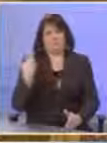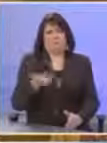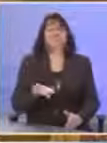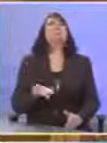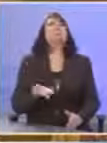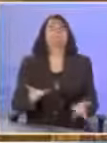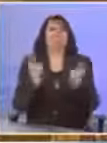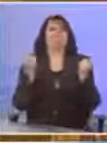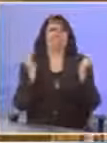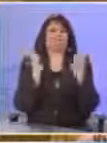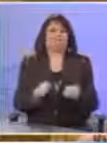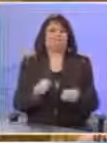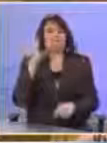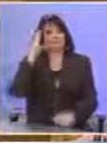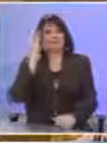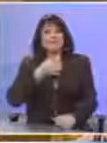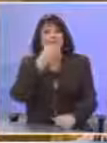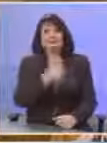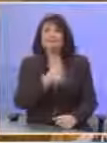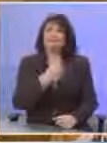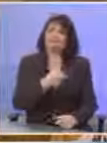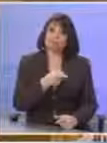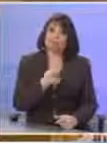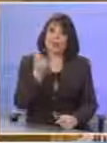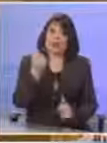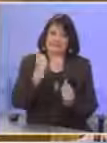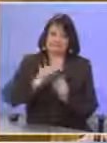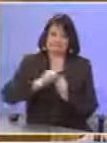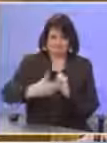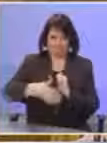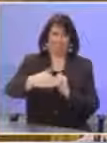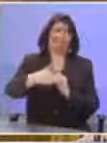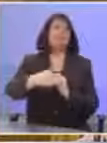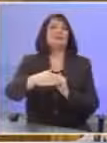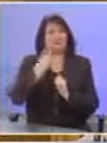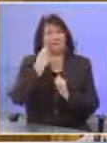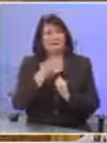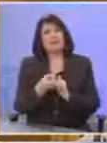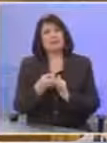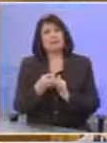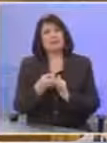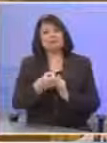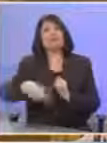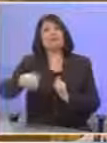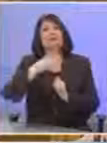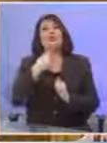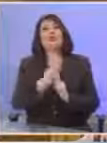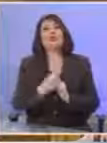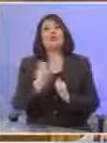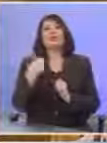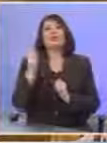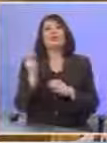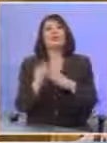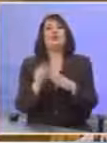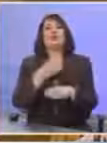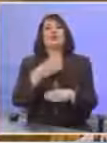καιρό. Και θυμηθείτε αυτό που θα σας πω. Σε λίγους μήνες από σήμερα, όλοι θα αρνούνται ότι κάποιοι